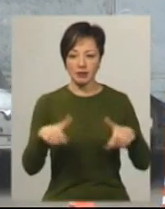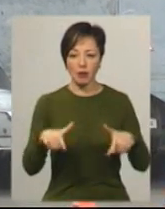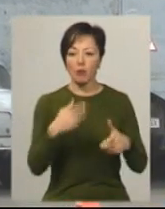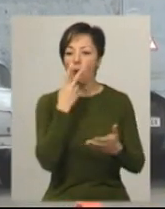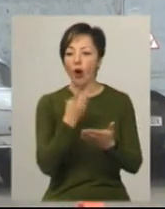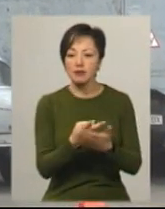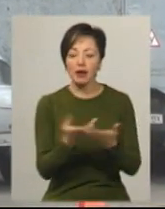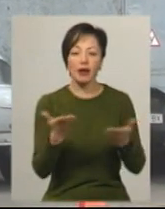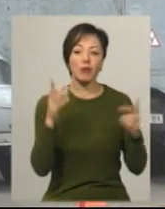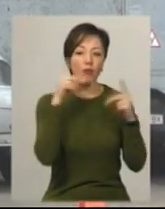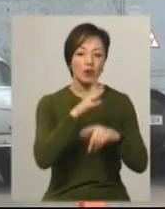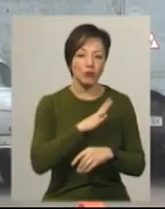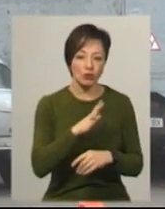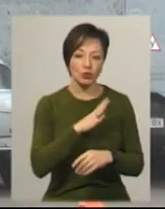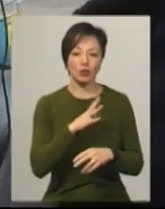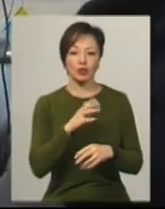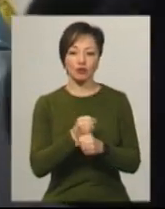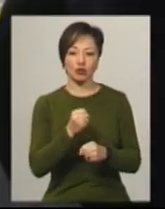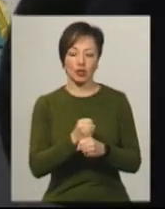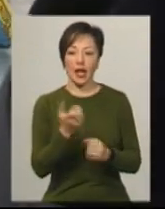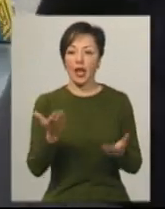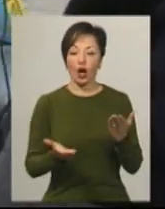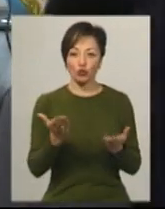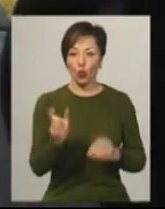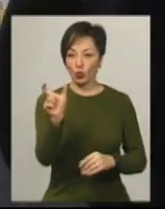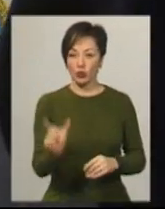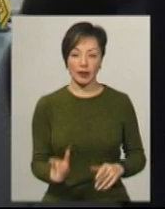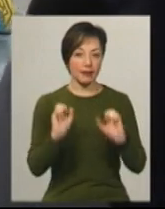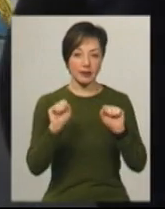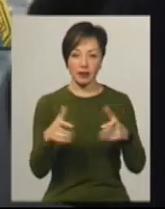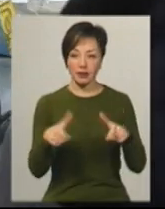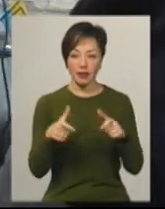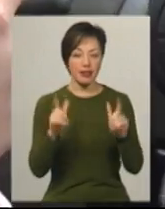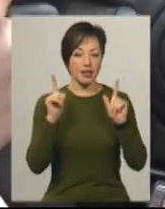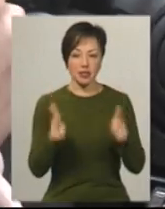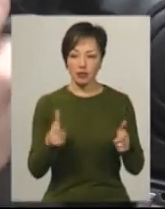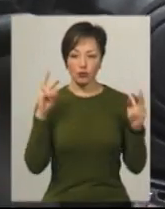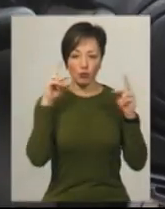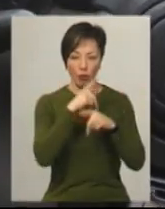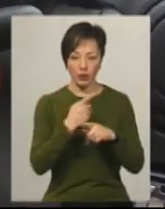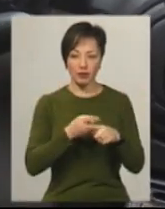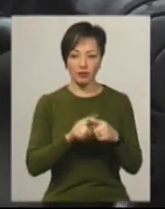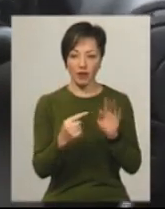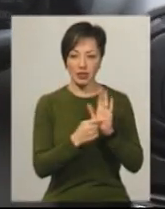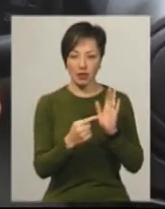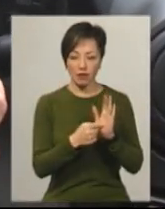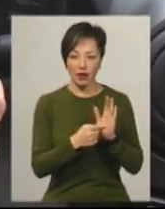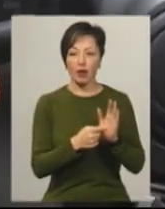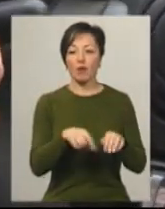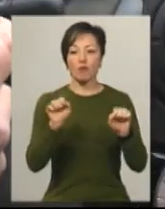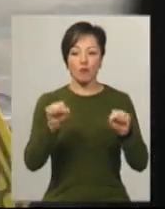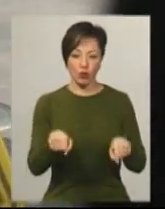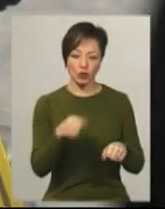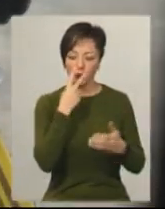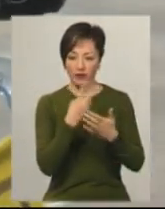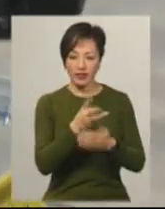показати, які помилки були вчинені. Якщо абітурієнт не здав іспит і не згідний з помилками, на які йому вказав екзаменатор, він може